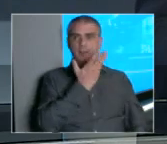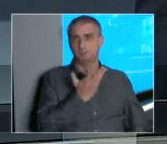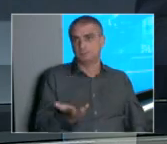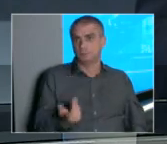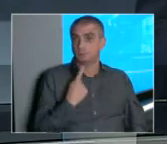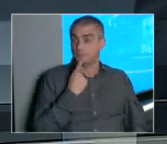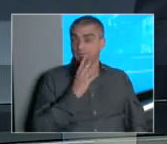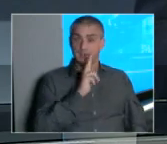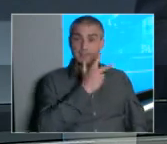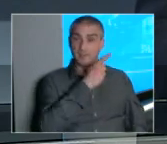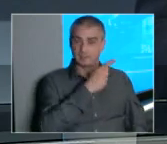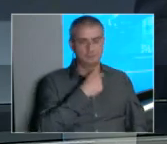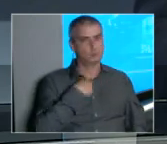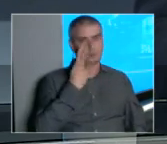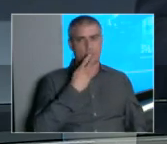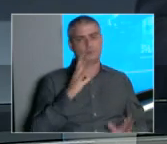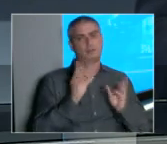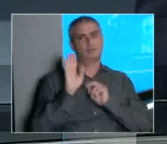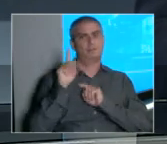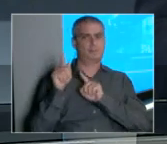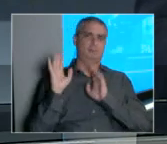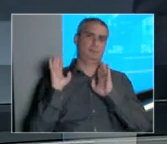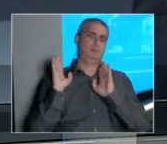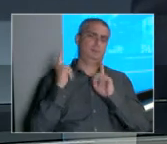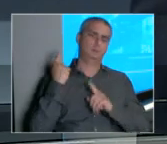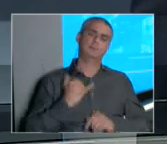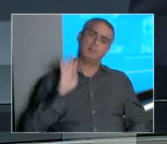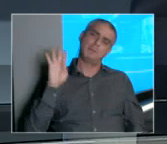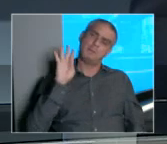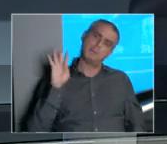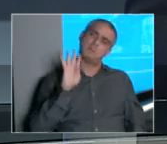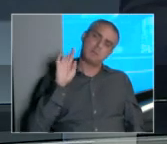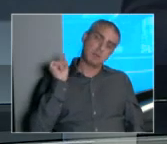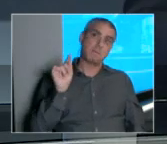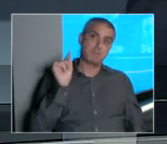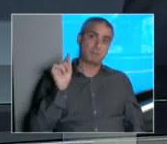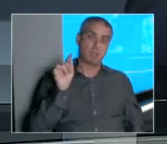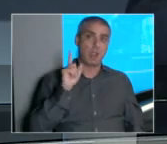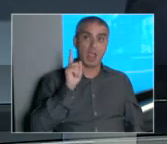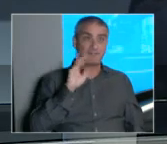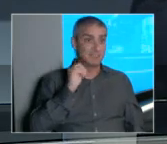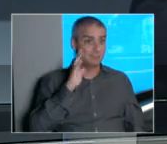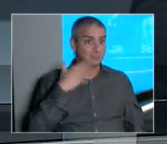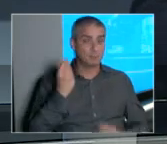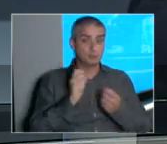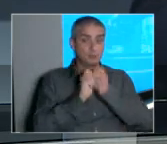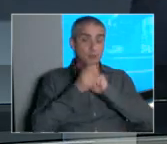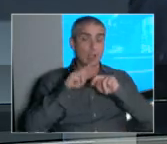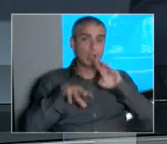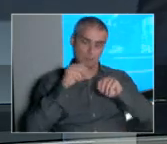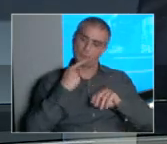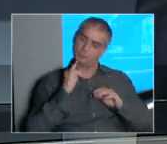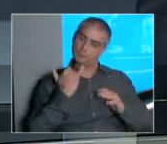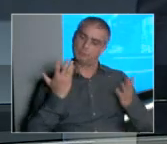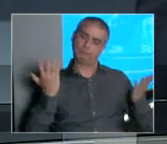הוא בעצם אומר, אם בני גנץ, אנחנו כמובן נלך עם נתניהו, המנטרה הזאת, נתניהו, נתניהו, נתניהו, אבל... אם יכול להיות שמשהו ישתנה אחרי הבחירות, הוא ענה